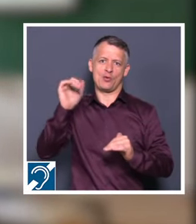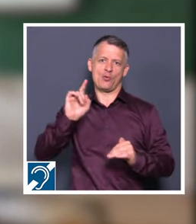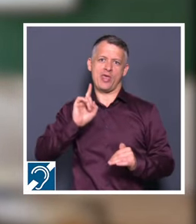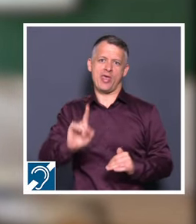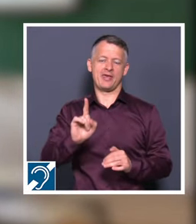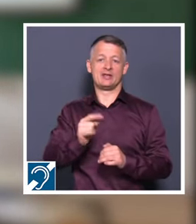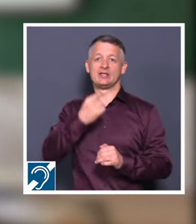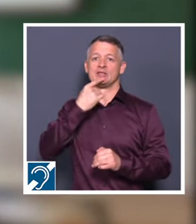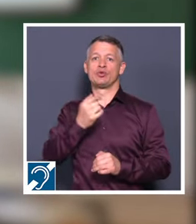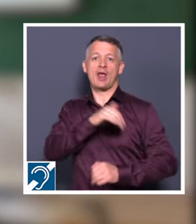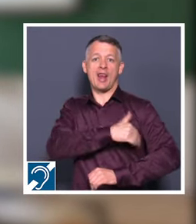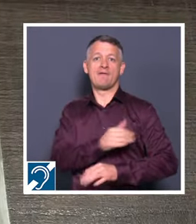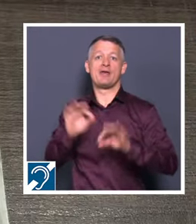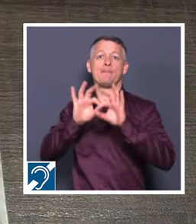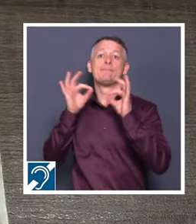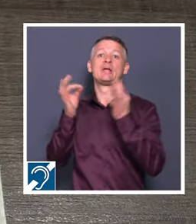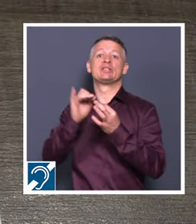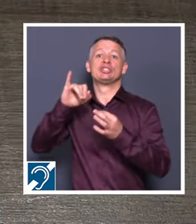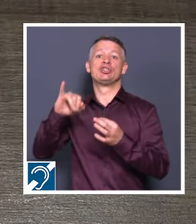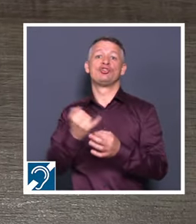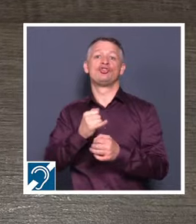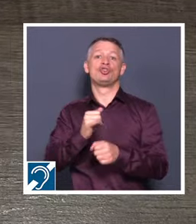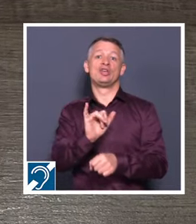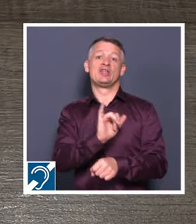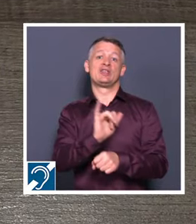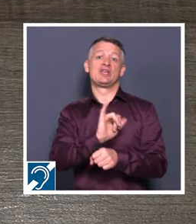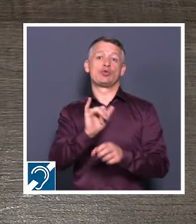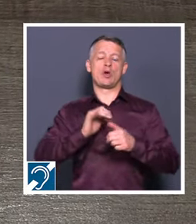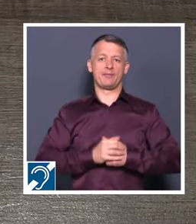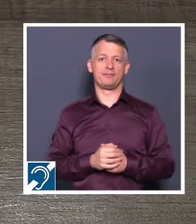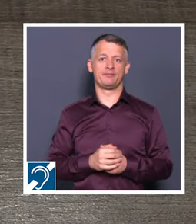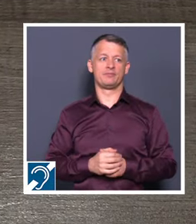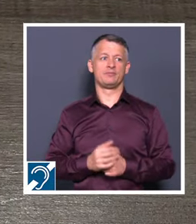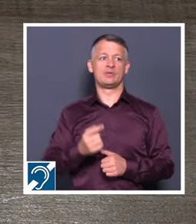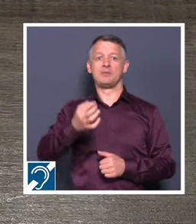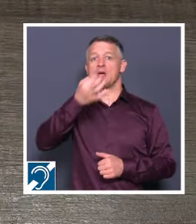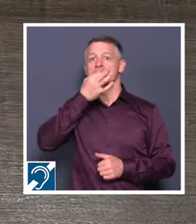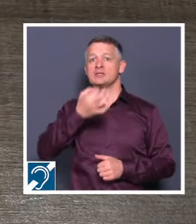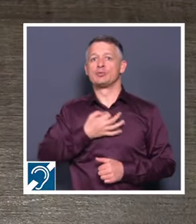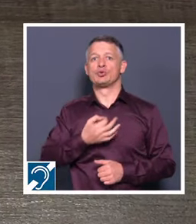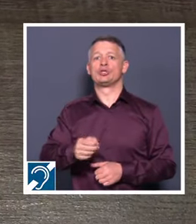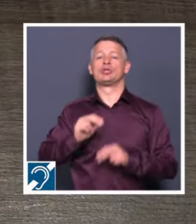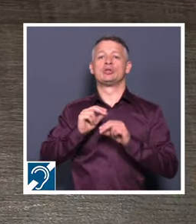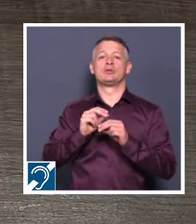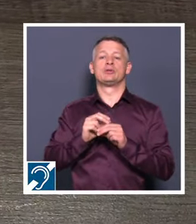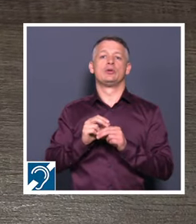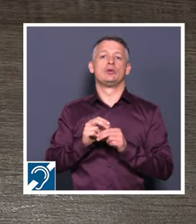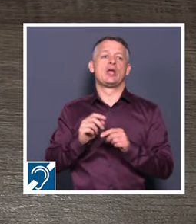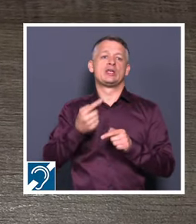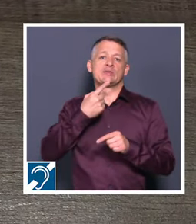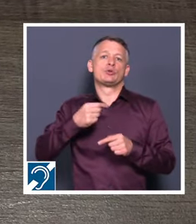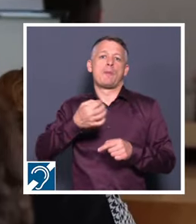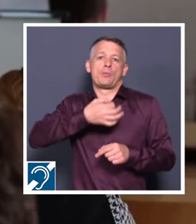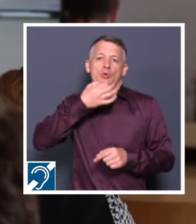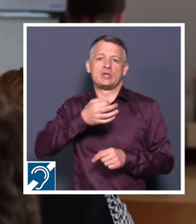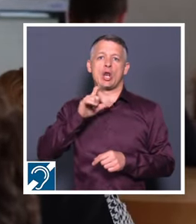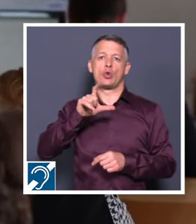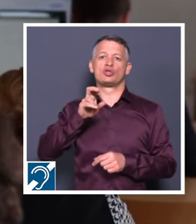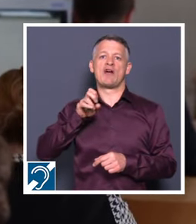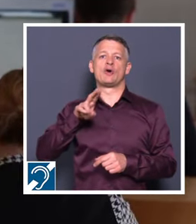părinții acestora și directoarea. Ce mi-a predat Luceafărul, doamna a făcut multe greșeli de